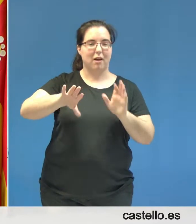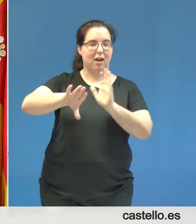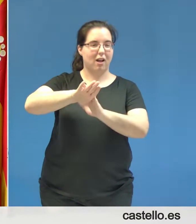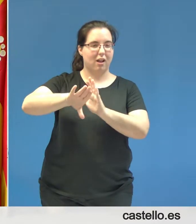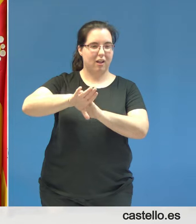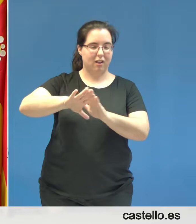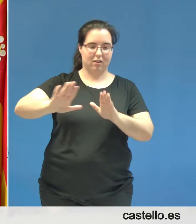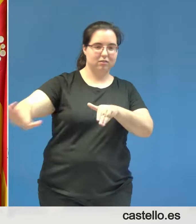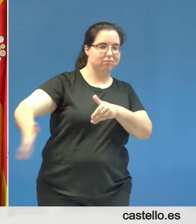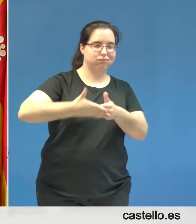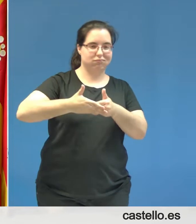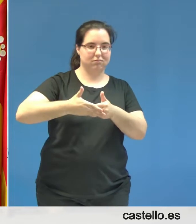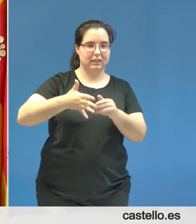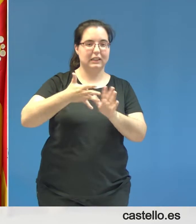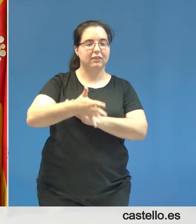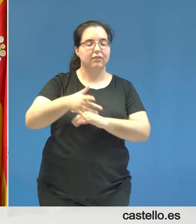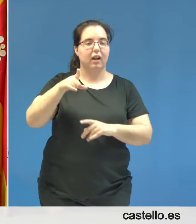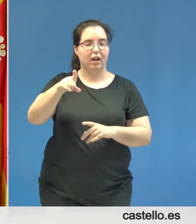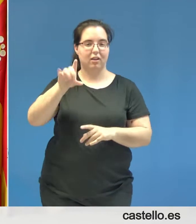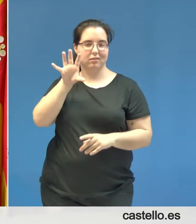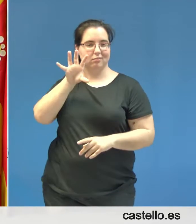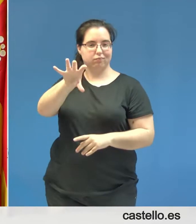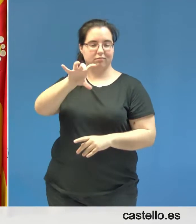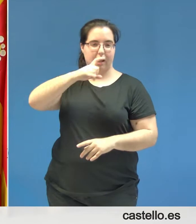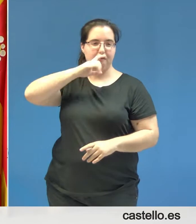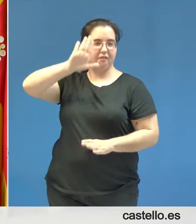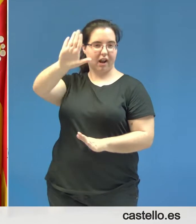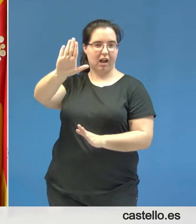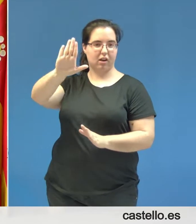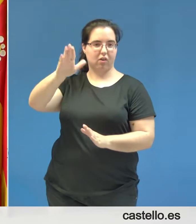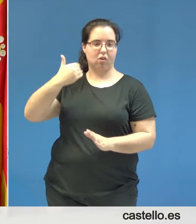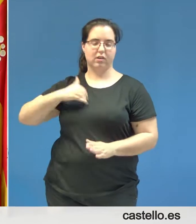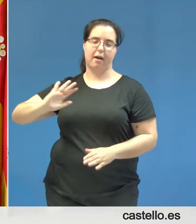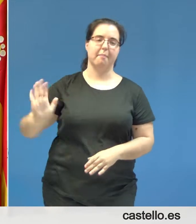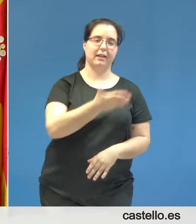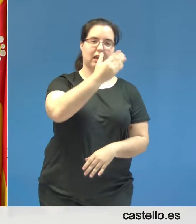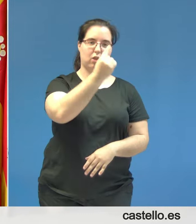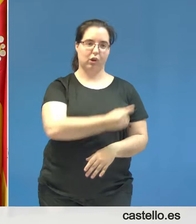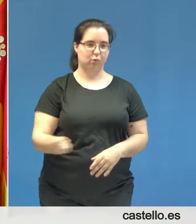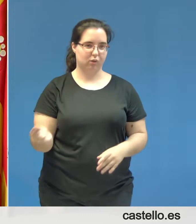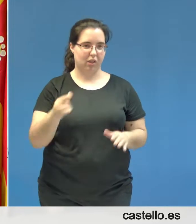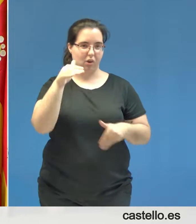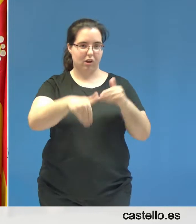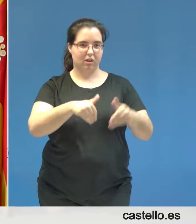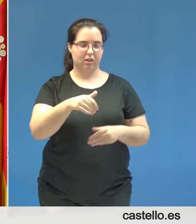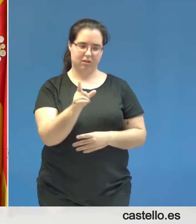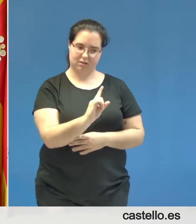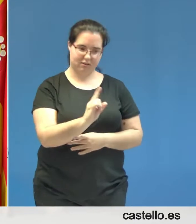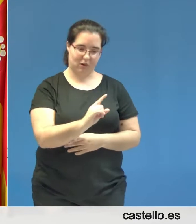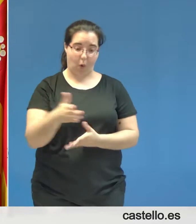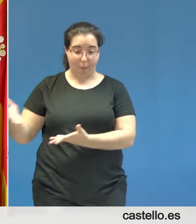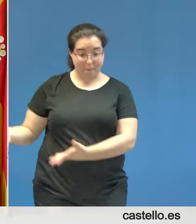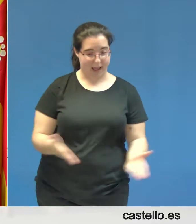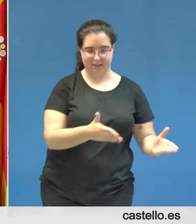va celebrar amb l'eslògan franquista «Hemos pasado» els resultats electorals. No, a Castelló no habéis pasado ni